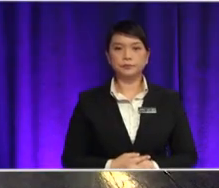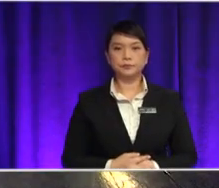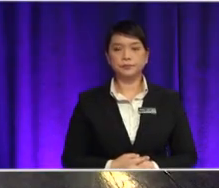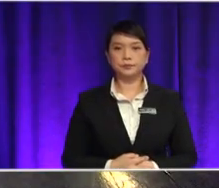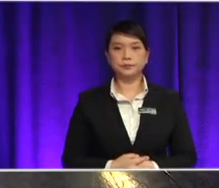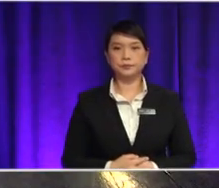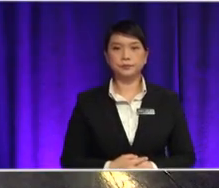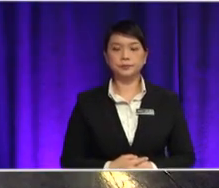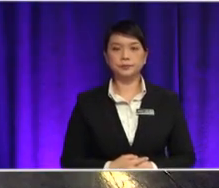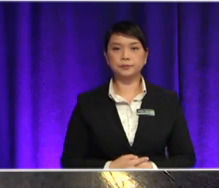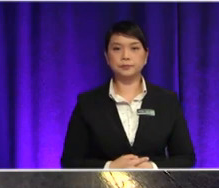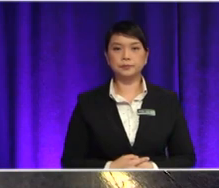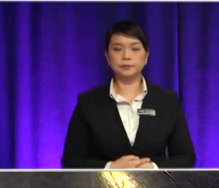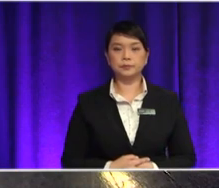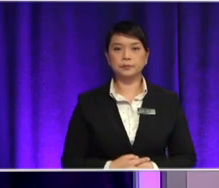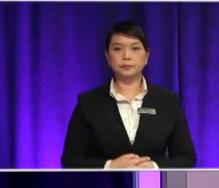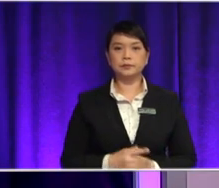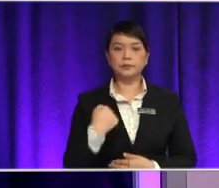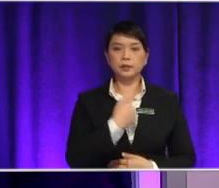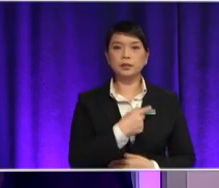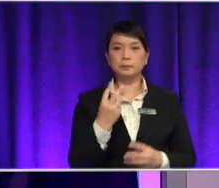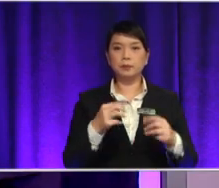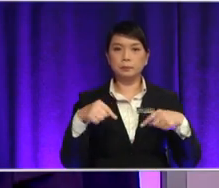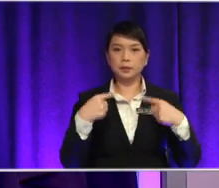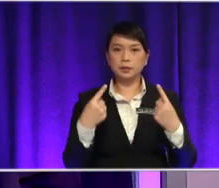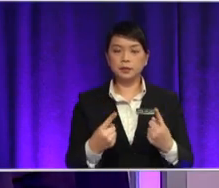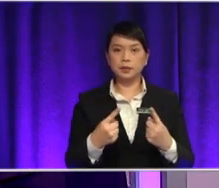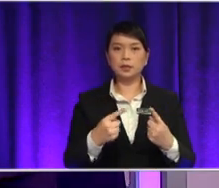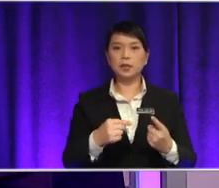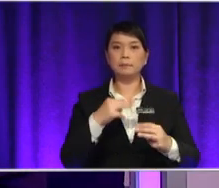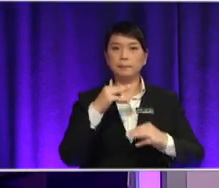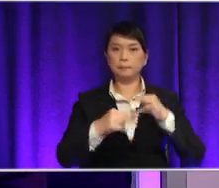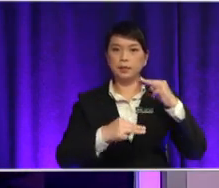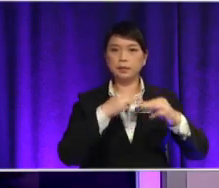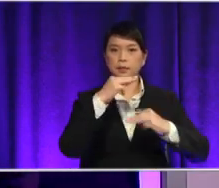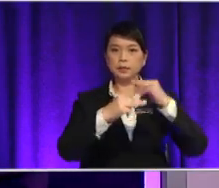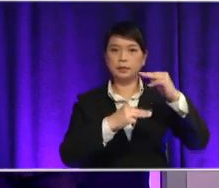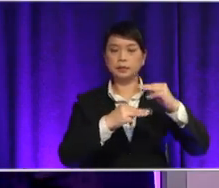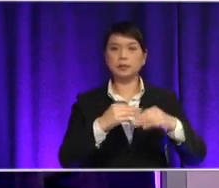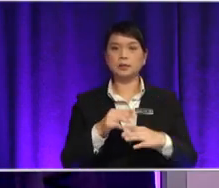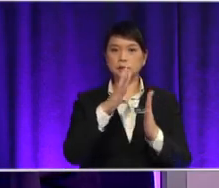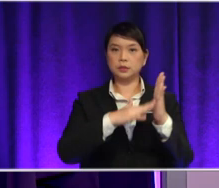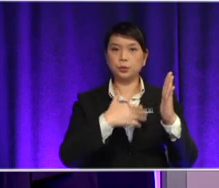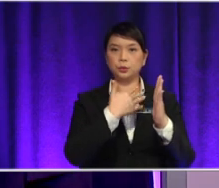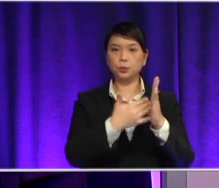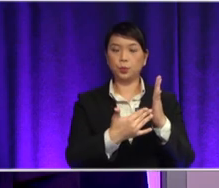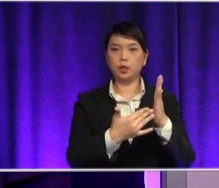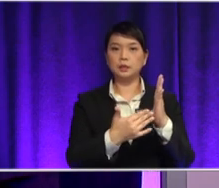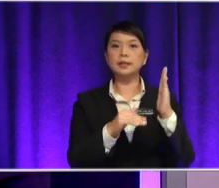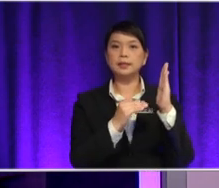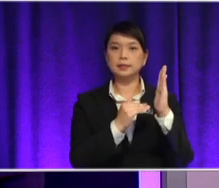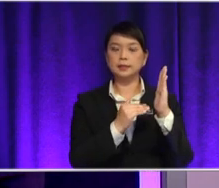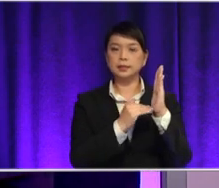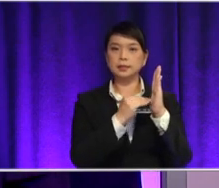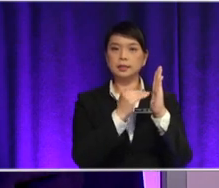Nisa. Okey. Seterusnya kita nak pergi kepada nak membina jadual kekerapan. Ini yang paling penting. Sebelum nak